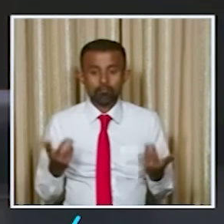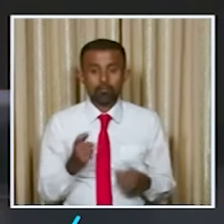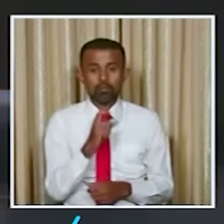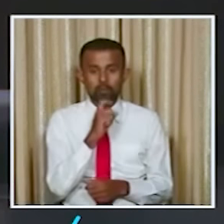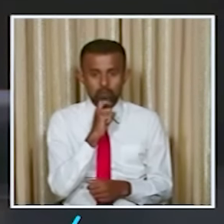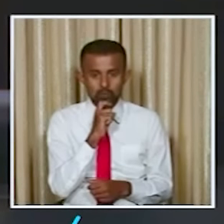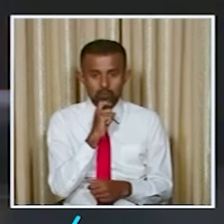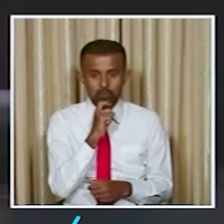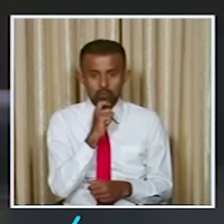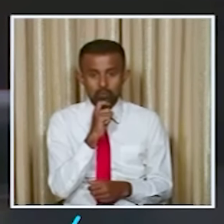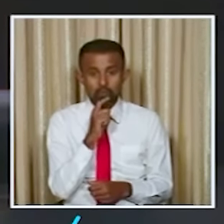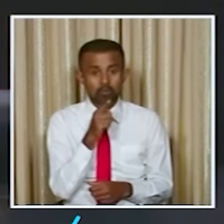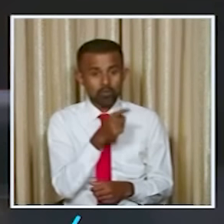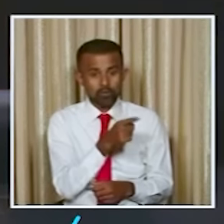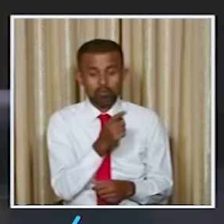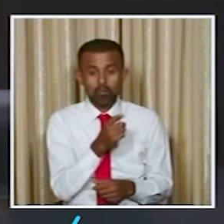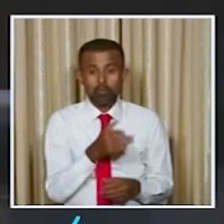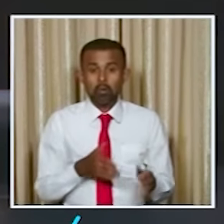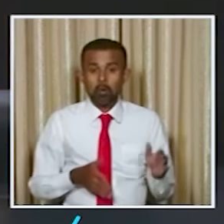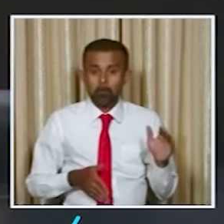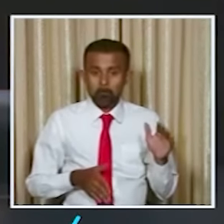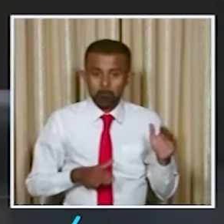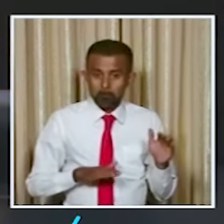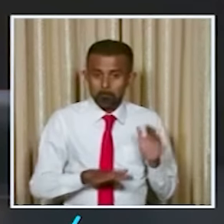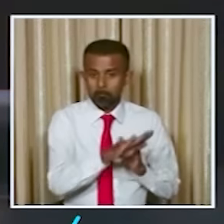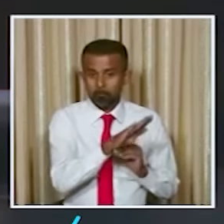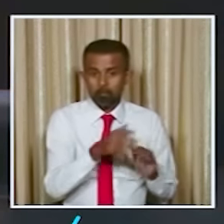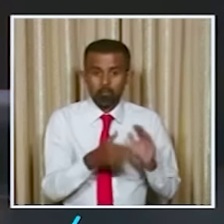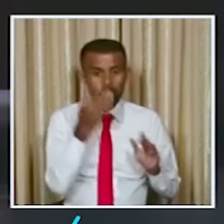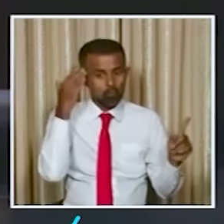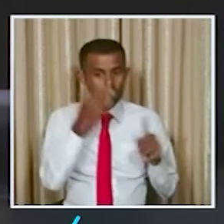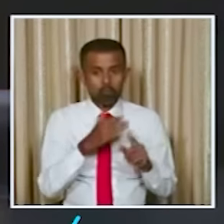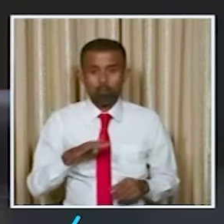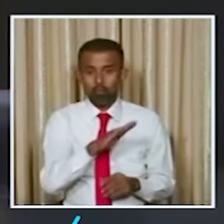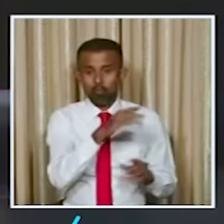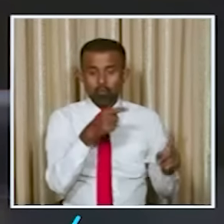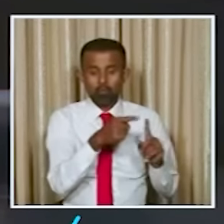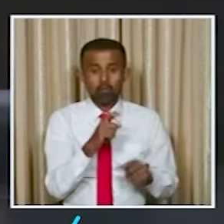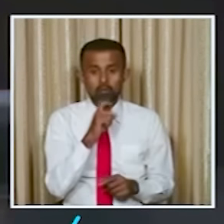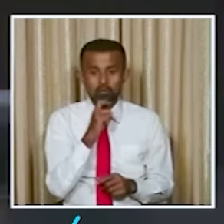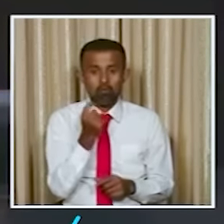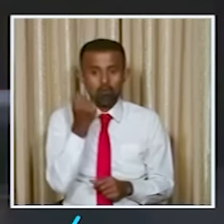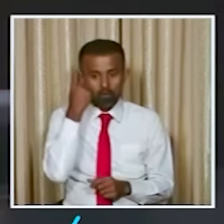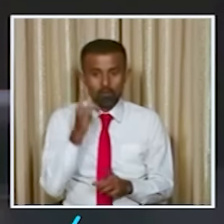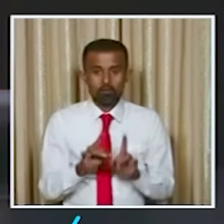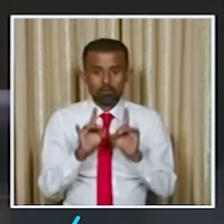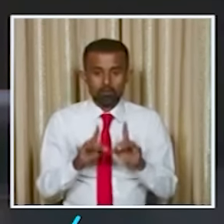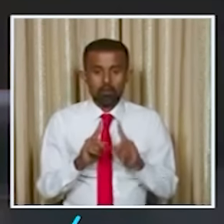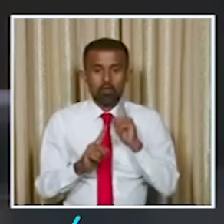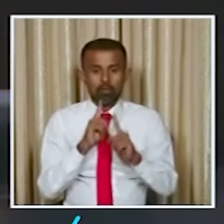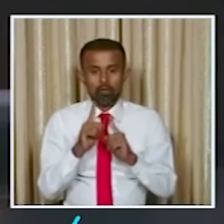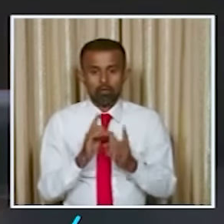අධිකරණ අධිකරණයට ප්‍රවේශ වෙන ප්‍රවේශය පිළිබඳ access to justice කියන concept එකත් එක්ක එන